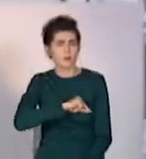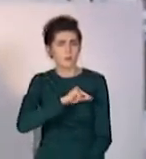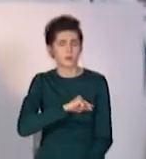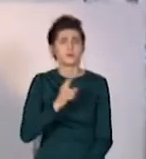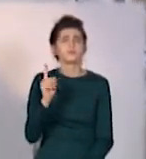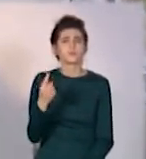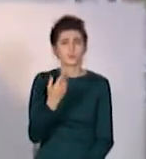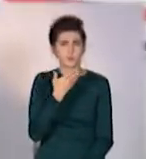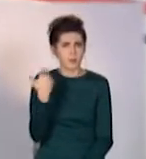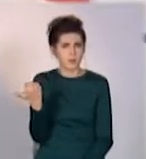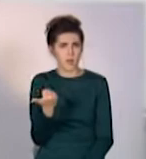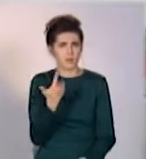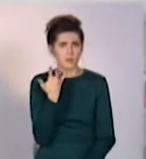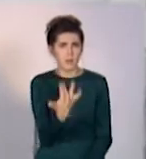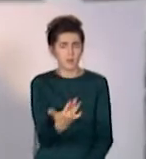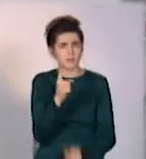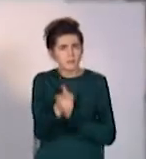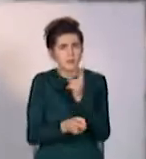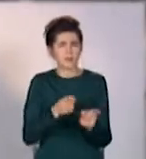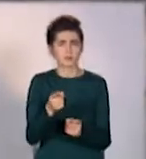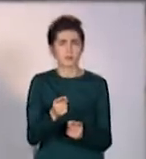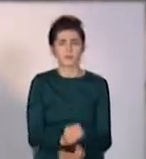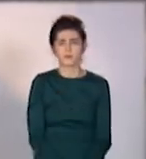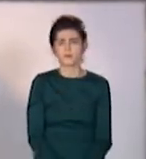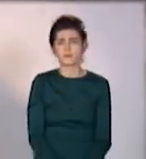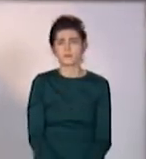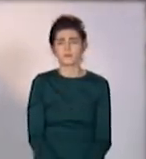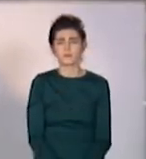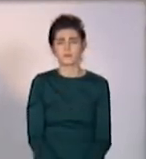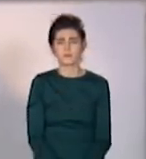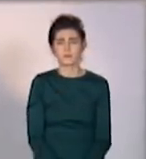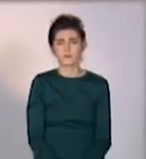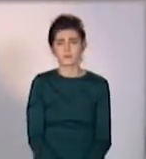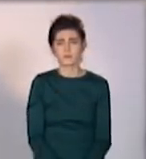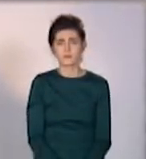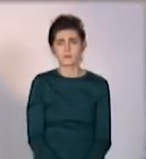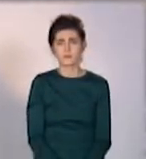немає зустрічних вимог. Максим Кондратенко, Наталія Шарай, телеканал «Донбас».